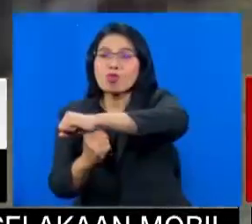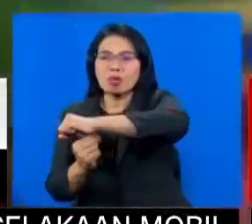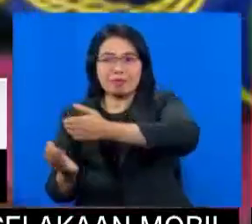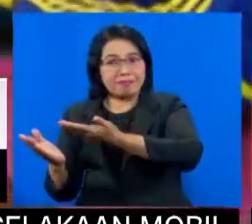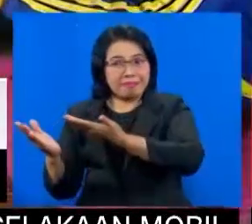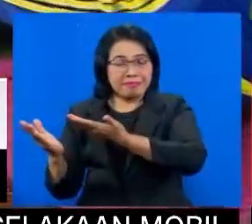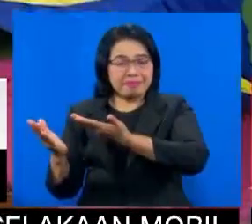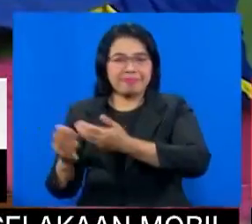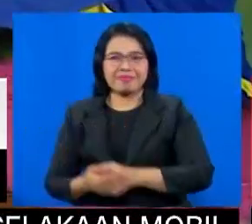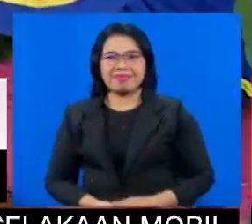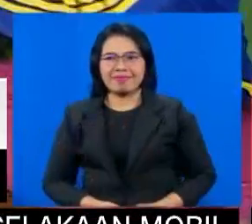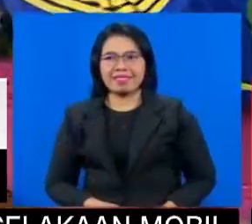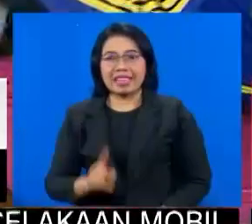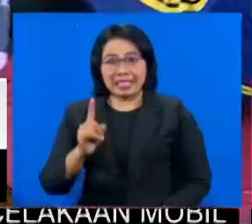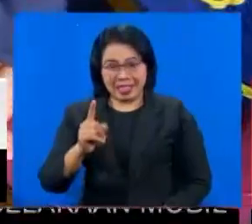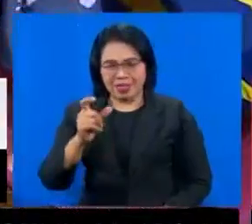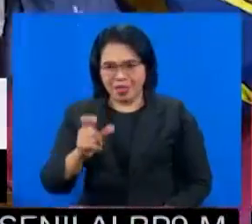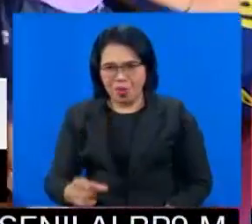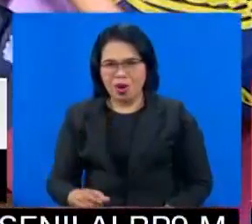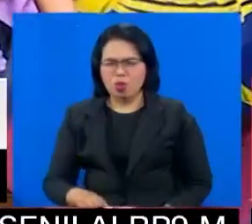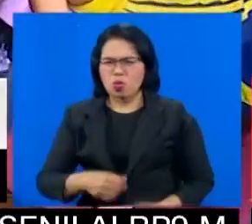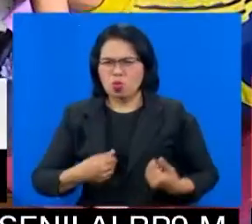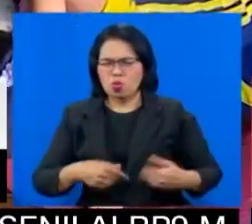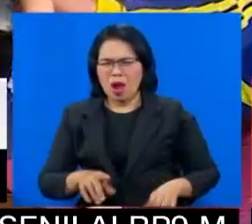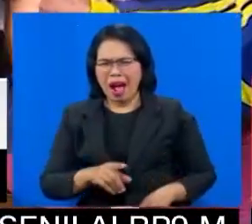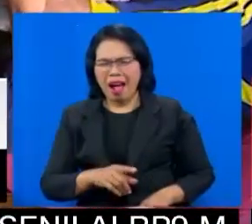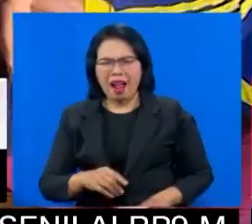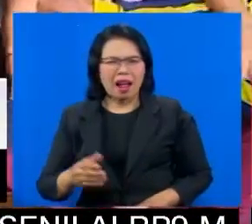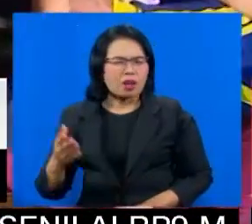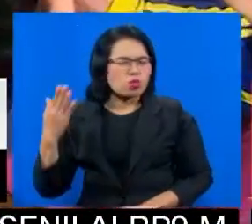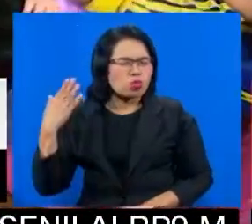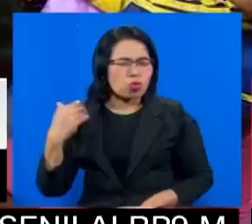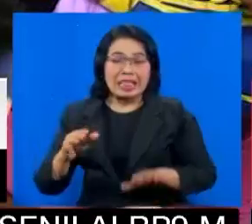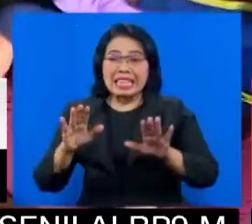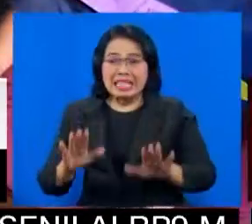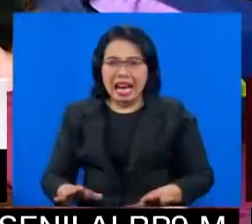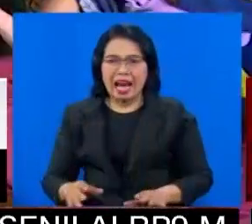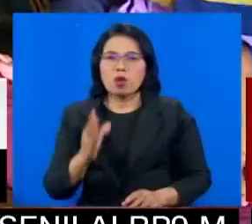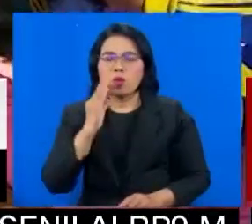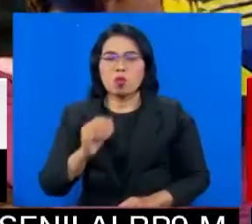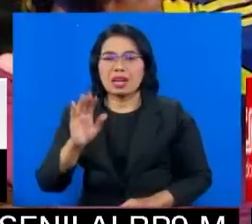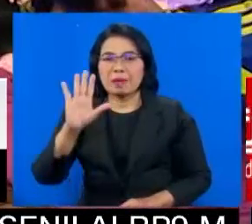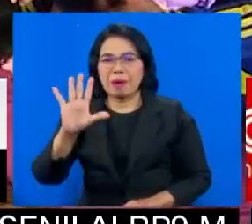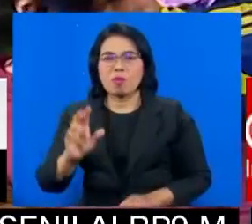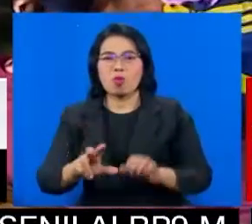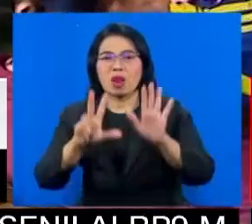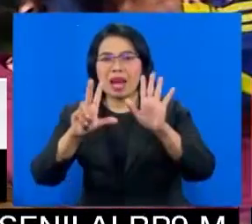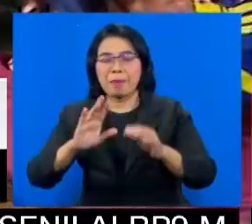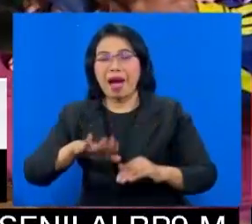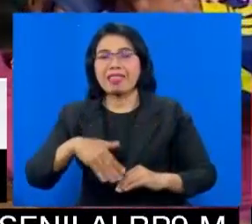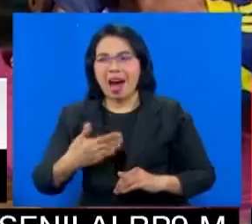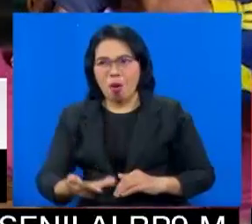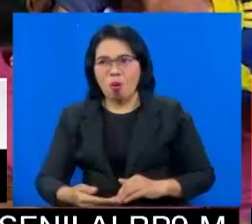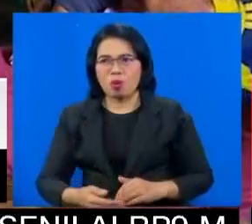Salah satu nelayan yang sudah lama tinggal di Kamal Muara adalah Murni. Pria 58 tahun ini sudah menjadi nelayan